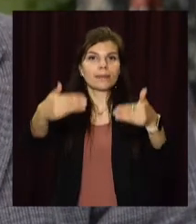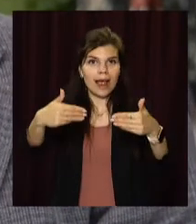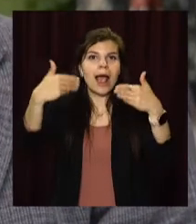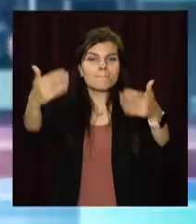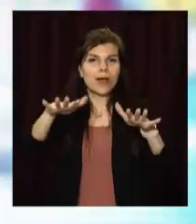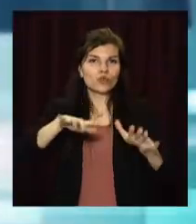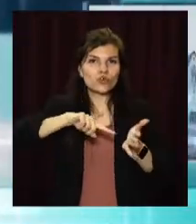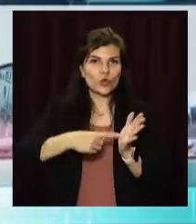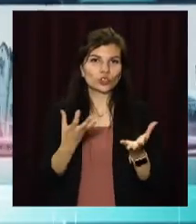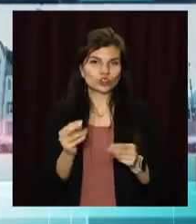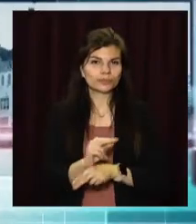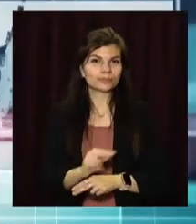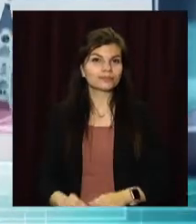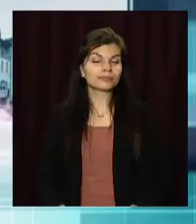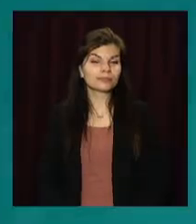локации.